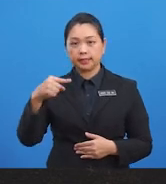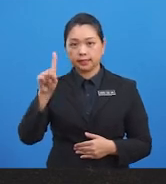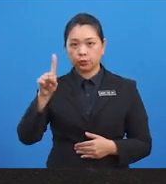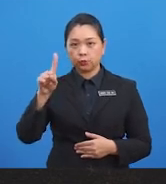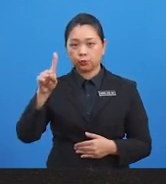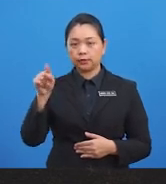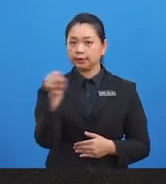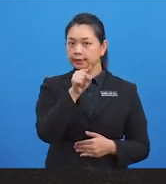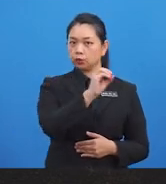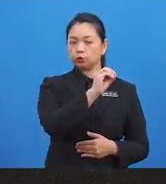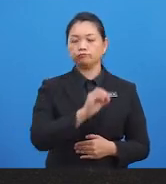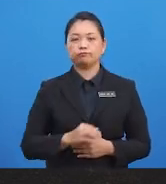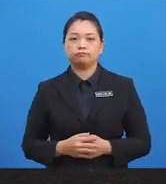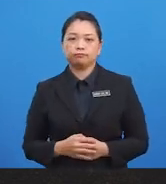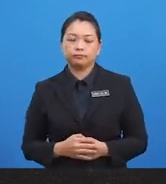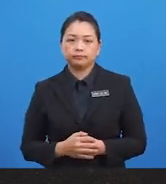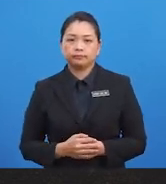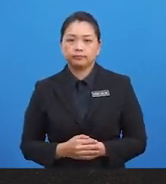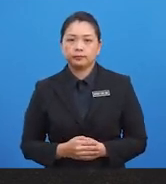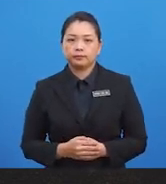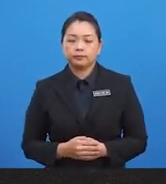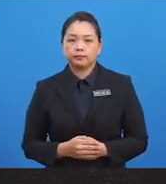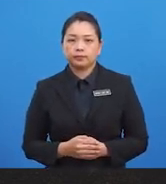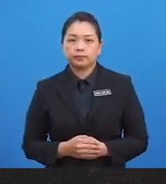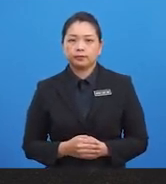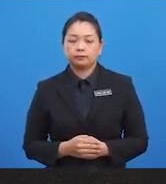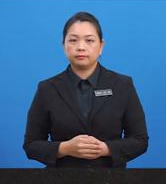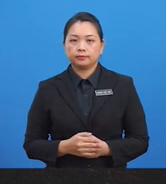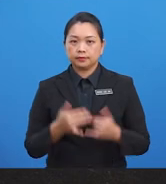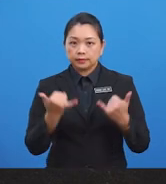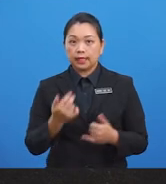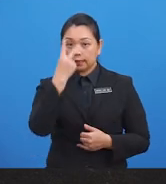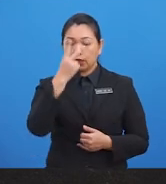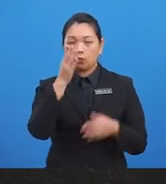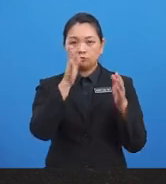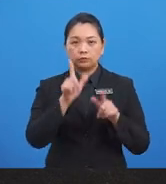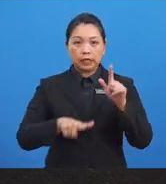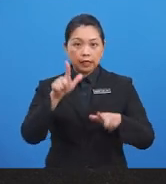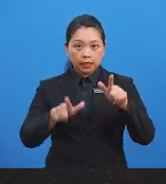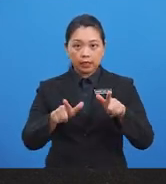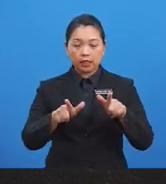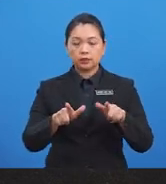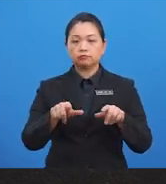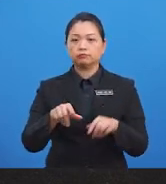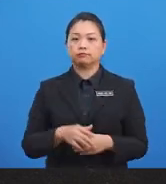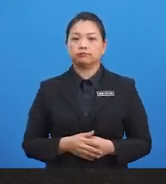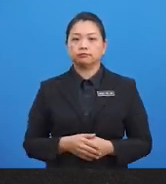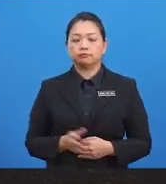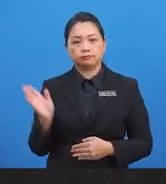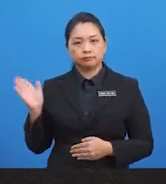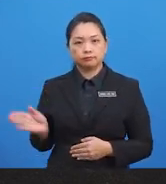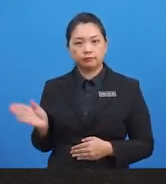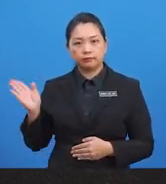1 hingga 0. Langkah pertama, kita perlu ubah kedudukan